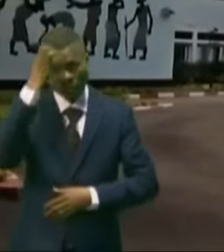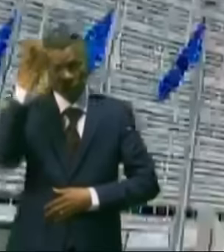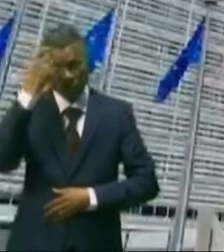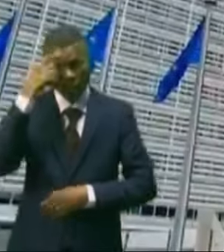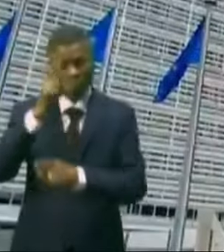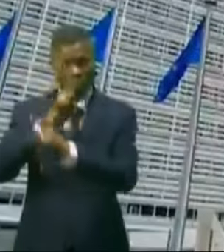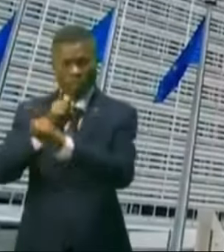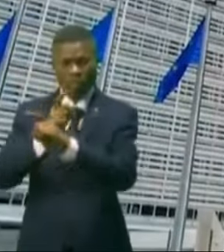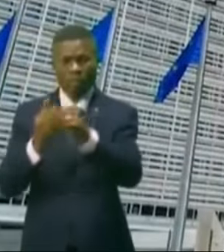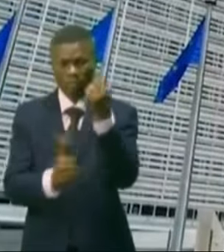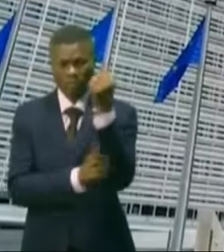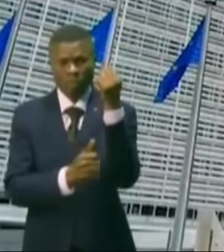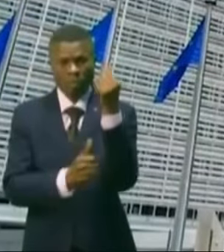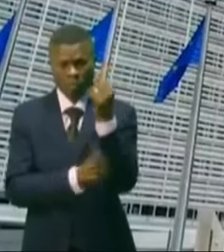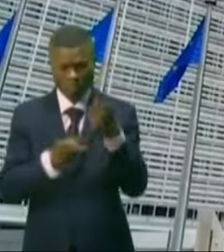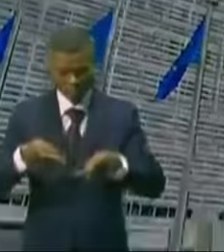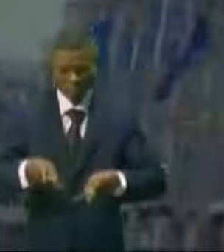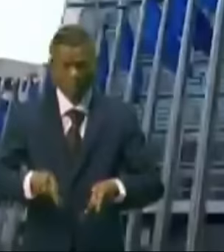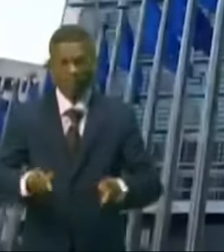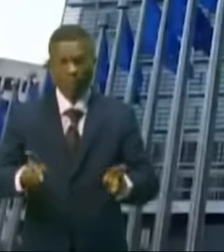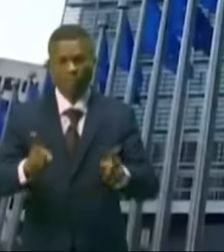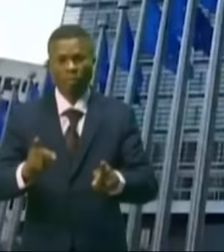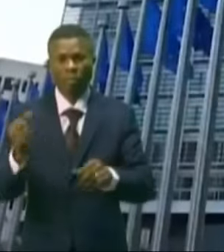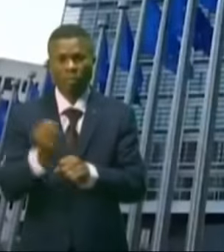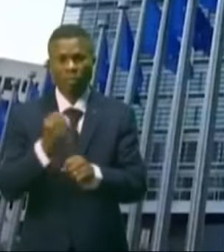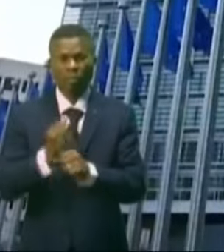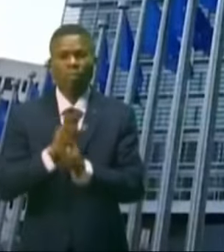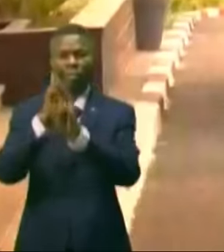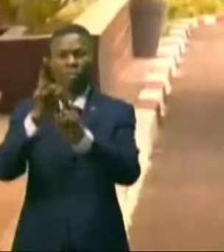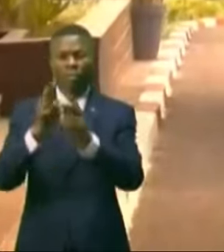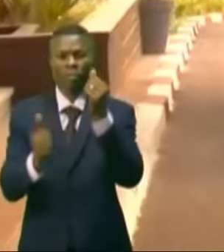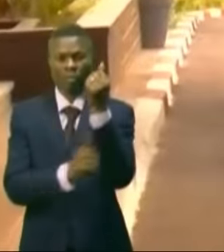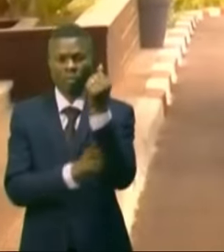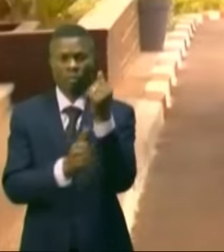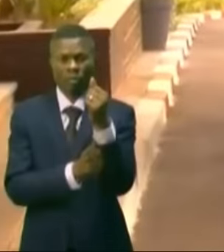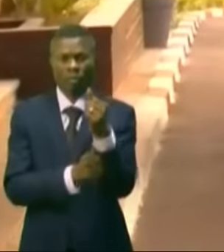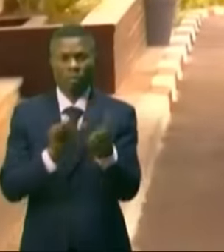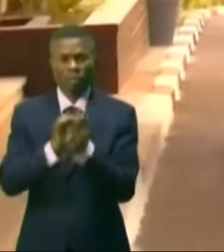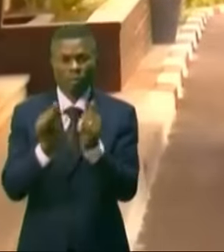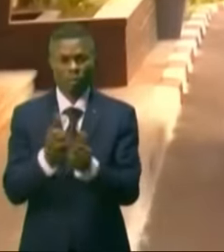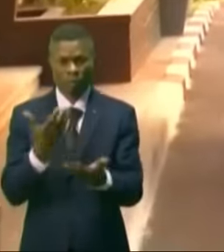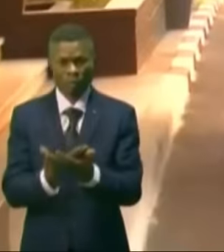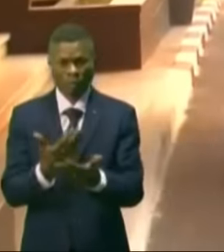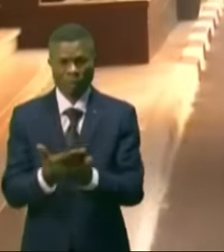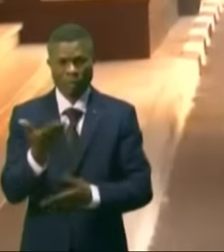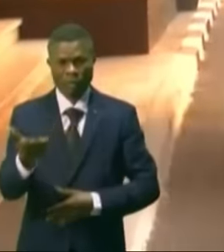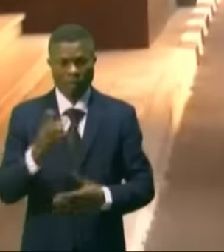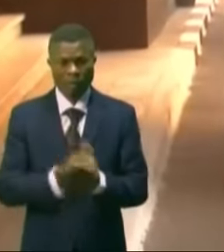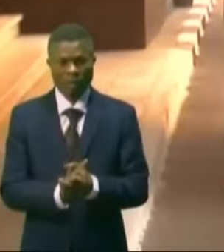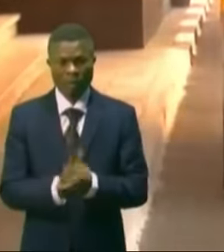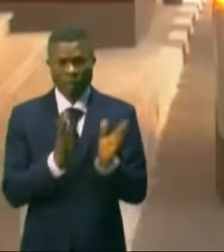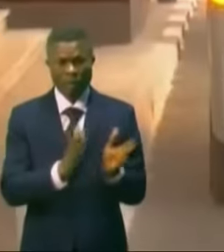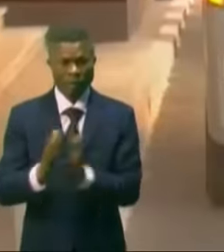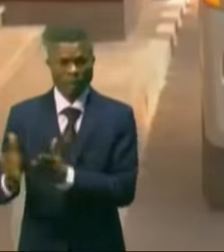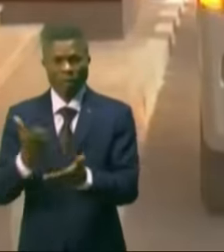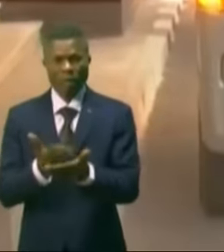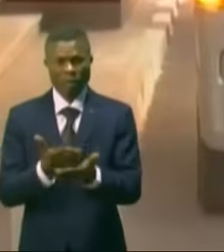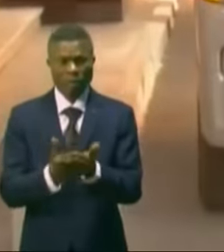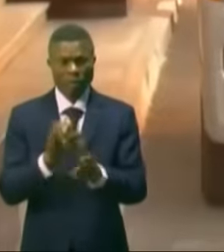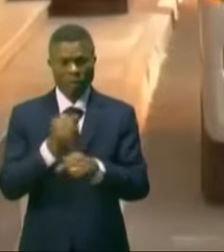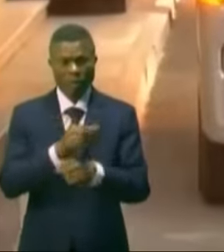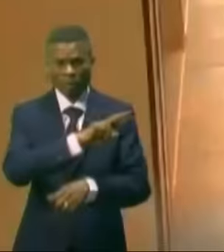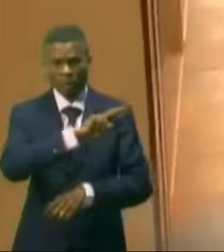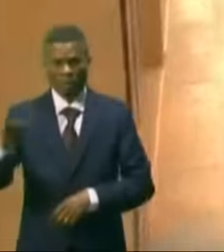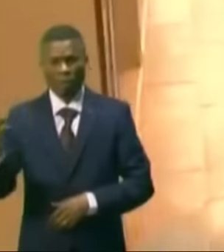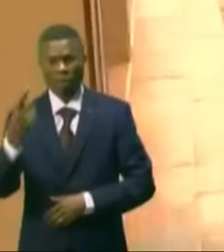protection civile permet de proposer une réaction humanitaire en cas d'urgence. Un dispositif créé en